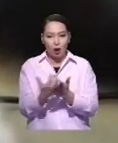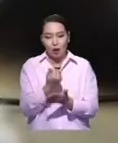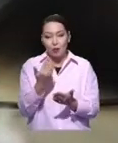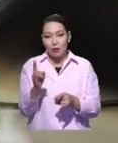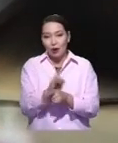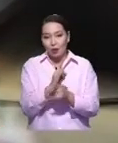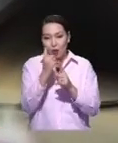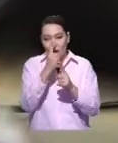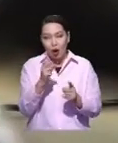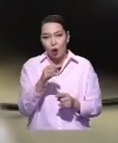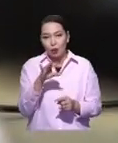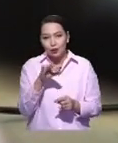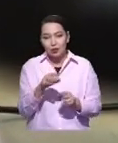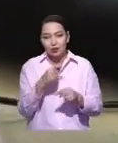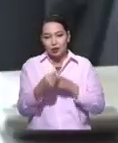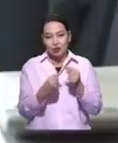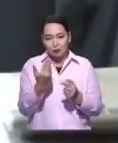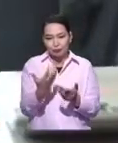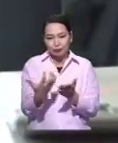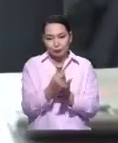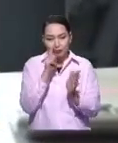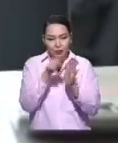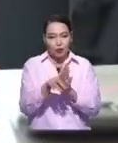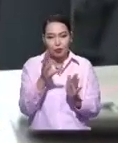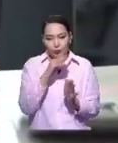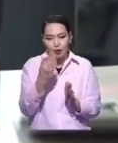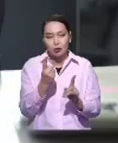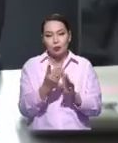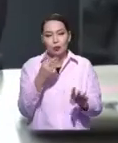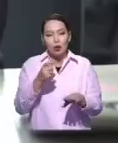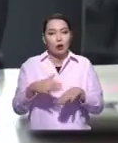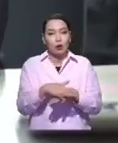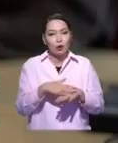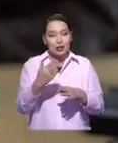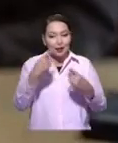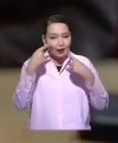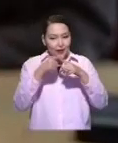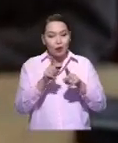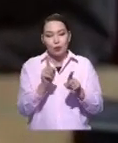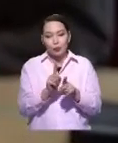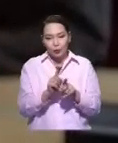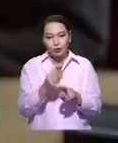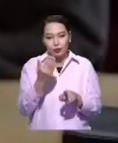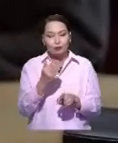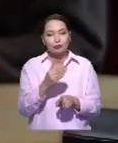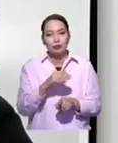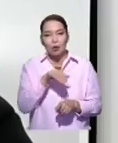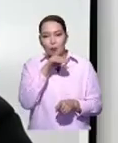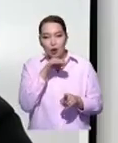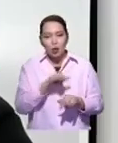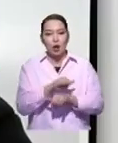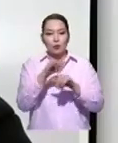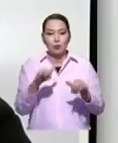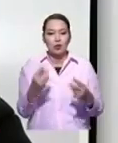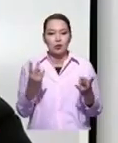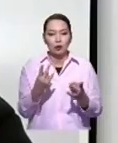ID код арқылы тауып алуға болады, бірақ ол үшін ең алдымен тұрғындардың технологиялық сауатын арттыру керек дейді мамандар. Қауіпсіз